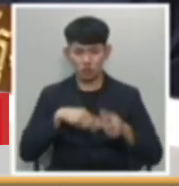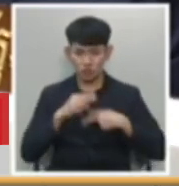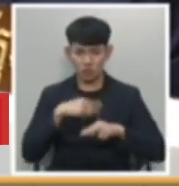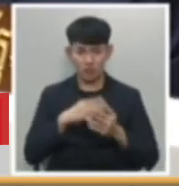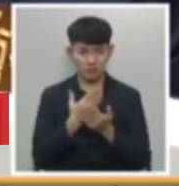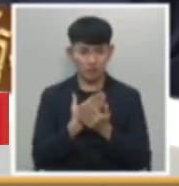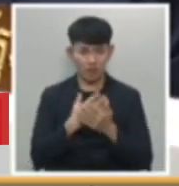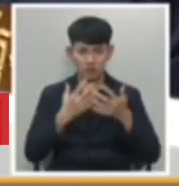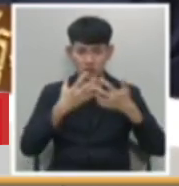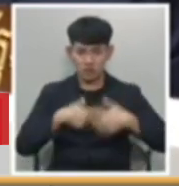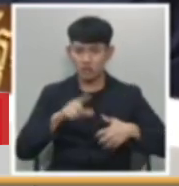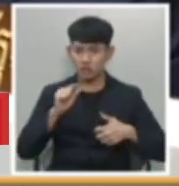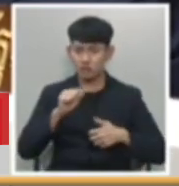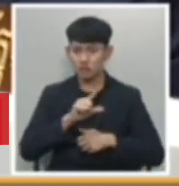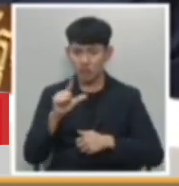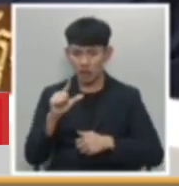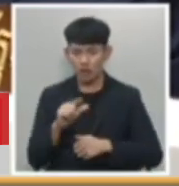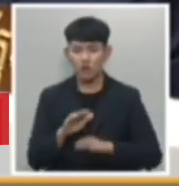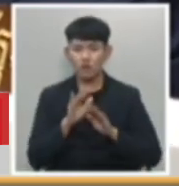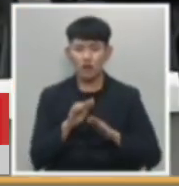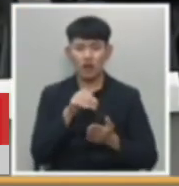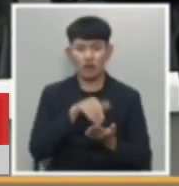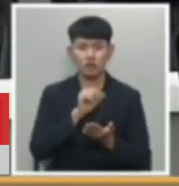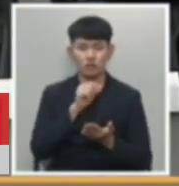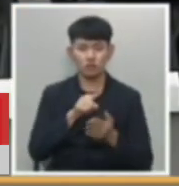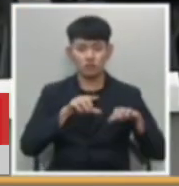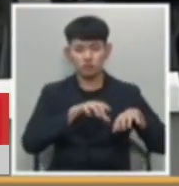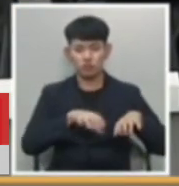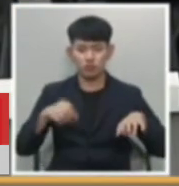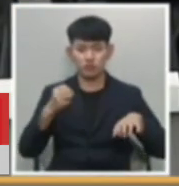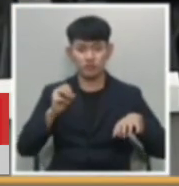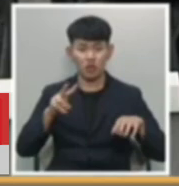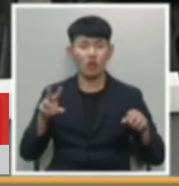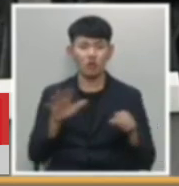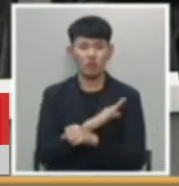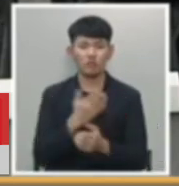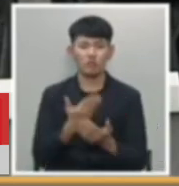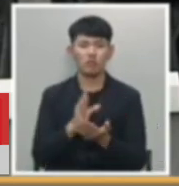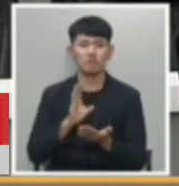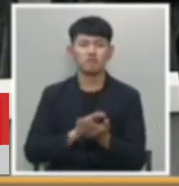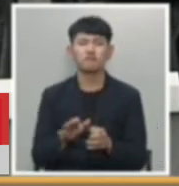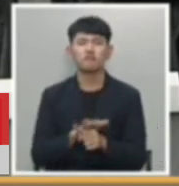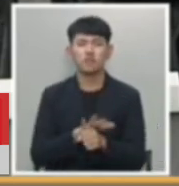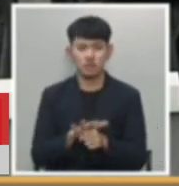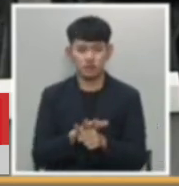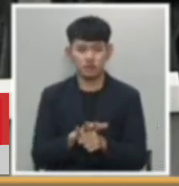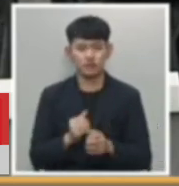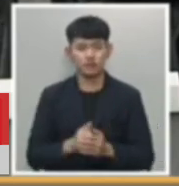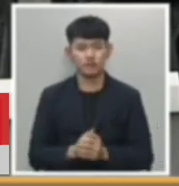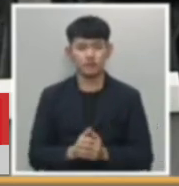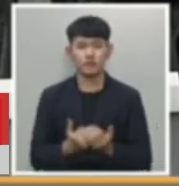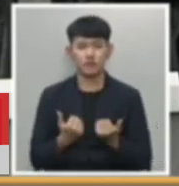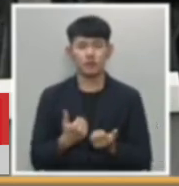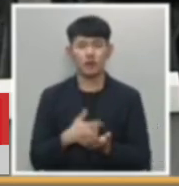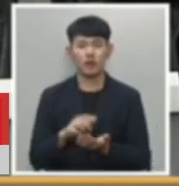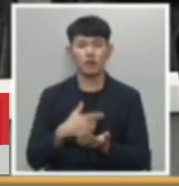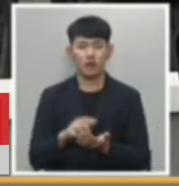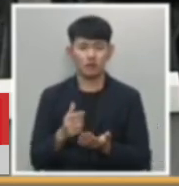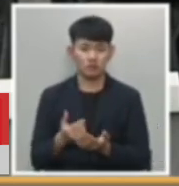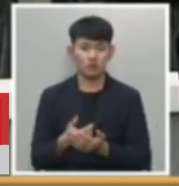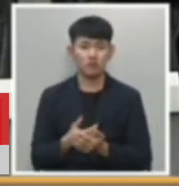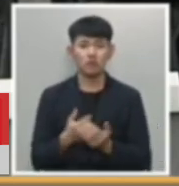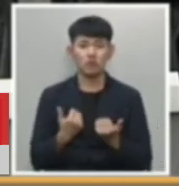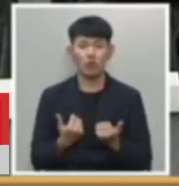าเป็นไปได้ในให้ตั้งทั้ง0 12 0แล้วก็งบประมาณก็ไม่มากนะครับเพราะฉะนั้นก็นำเรียนว่าสินค้าเกษ